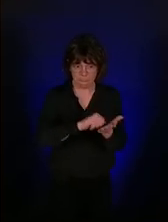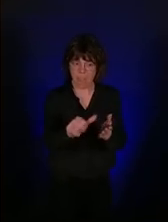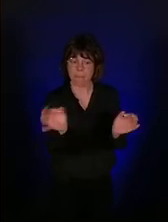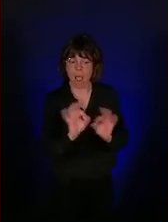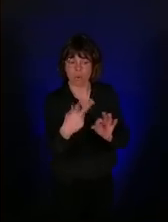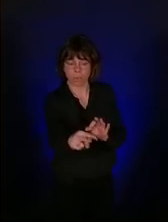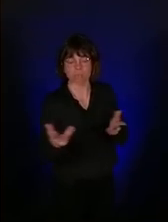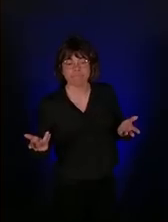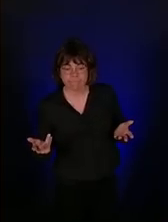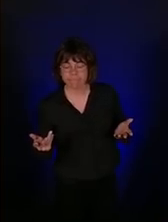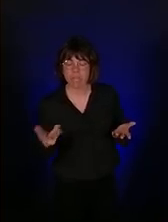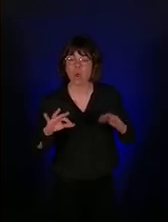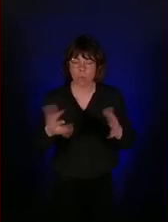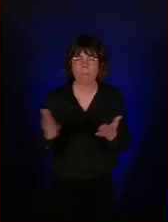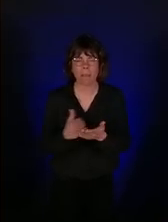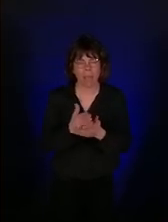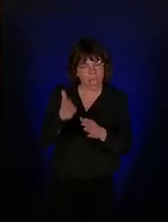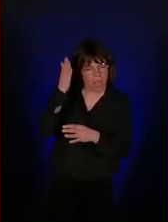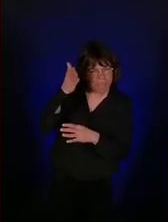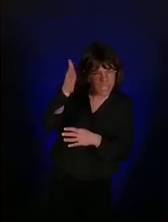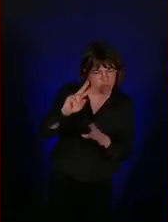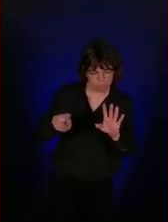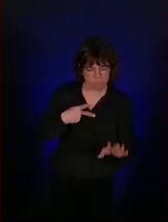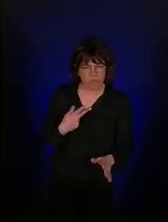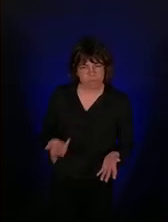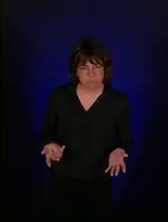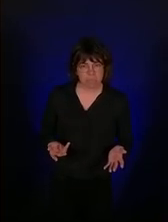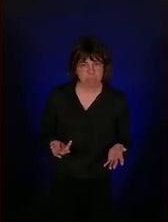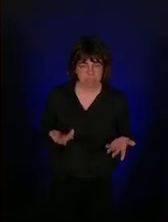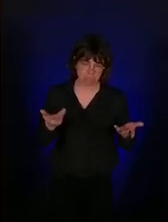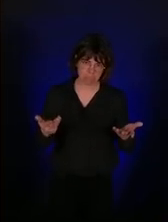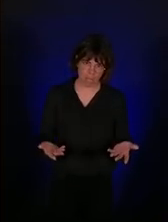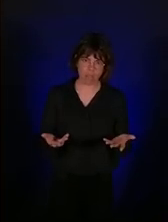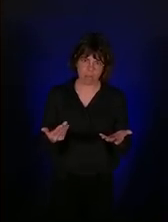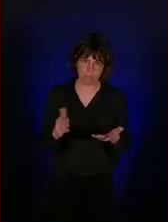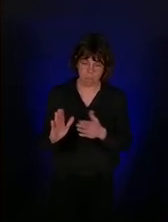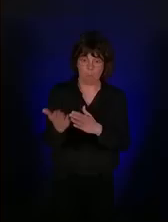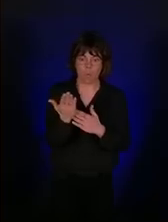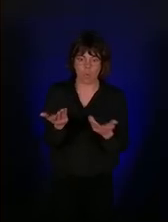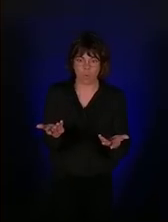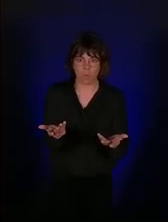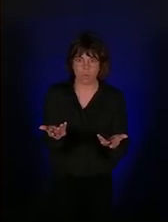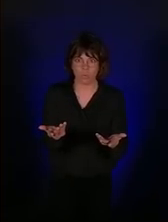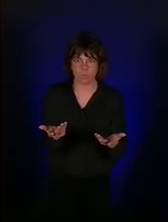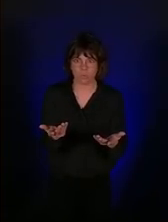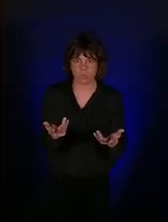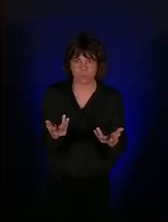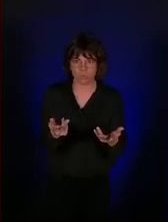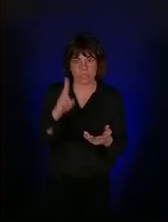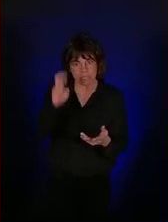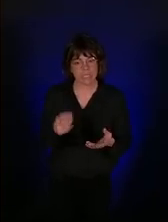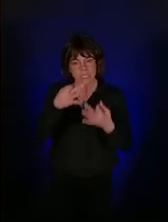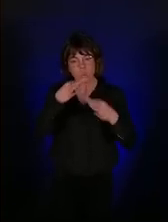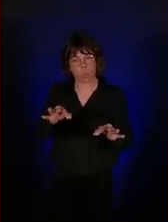Maintenant, comment préparer l'avenir, notre avenir? La mise en avant, un discours d'ouverture, parole